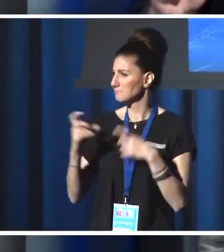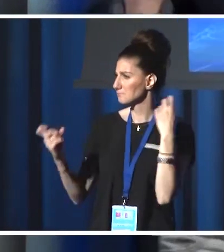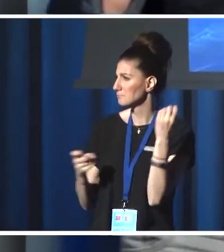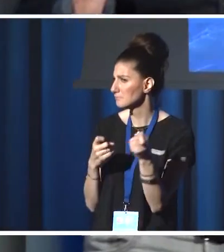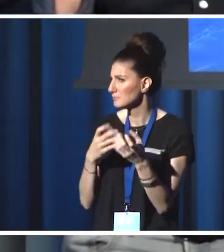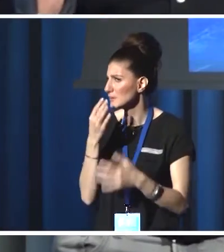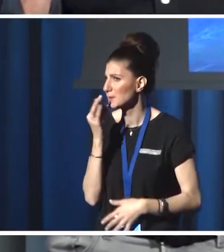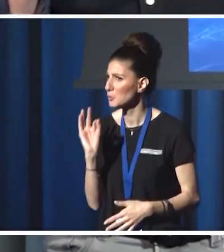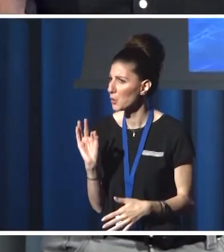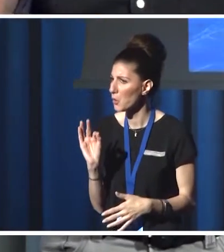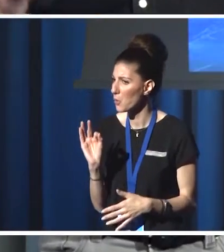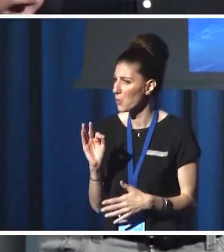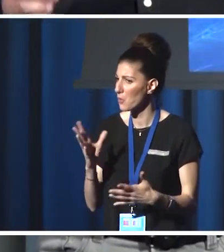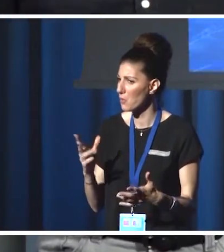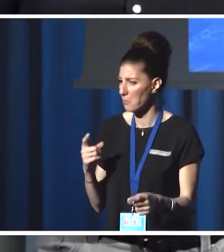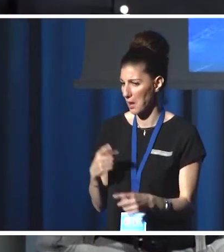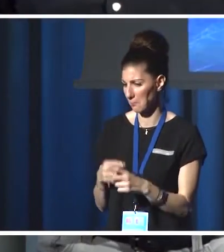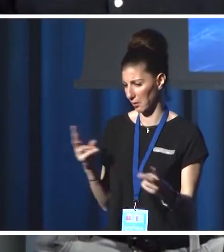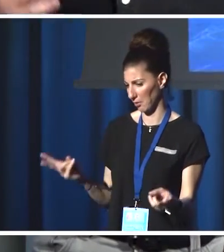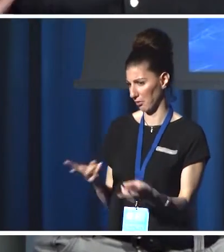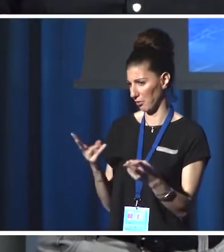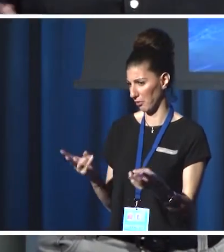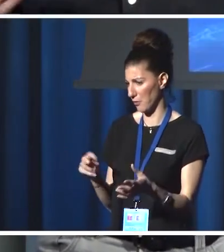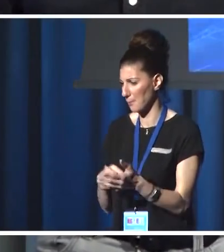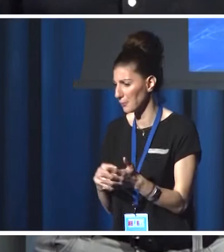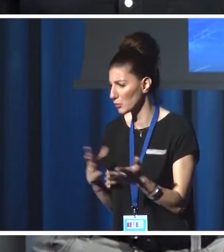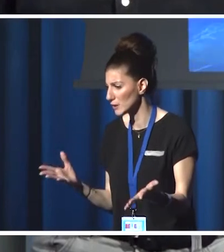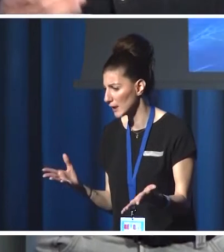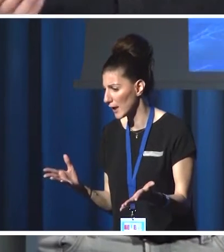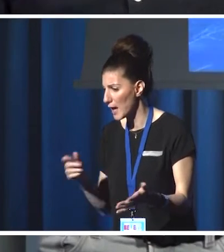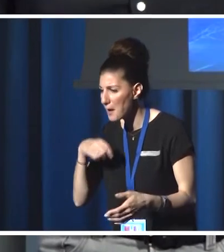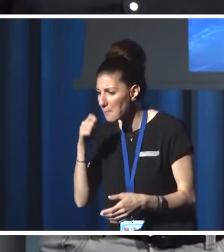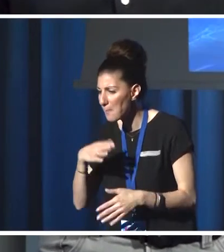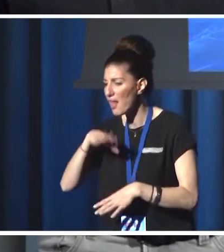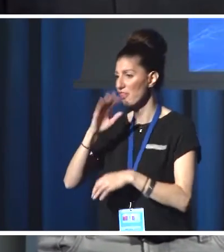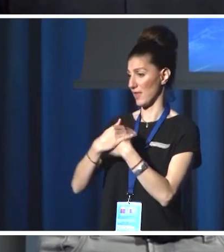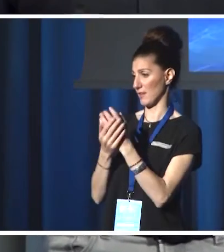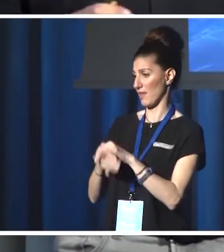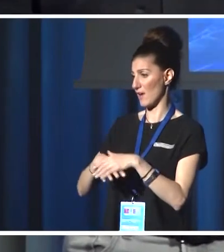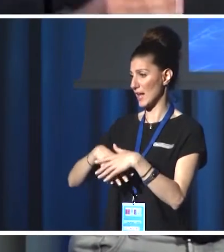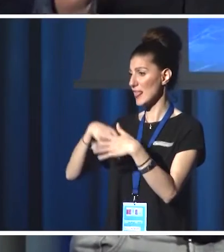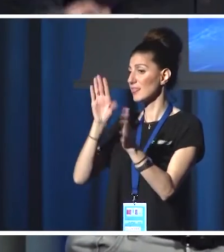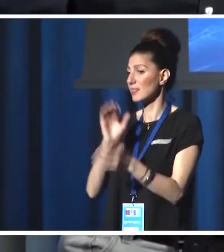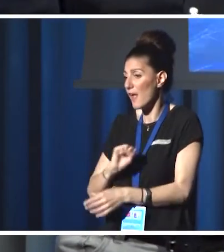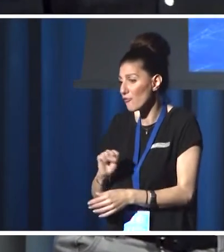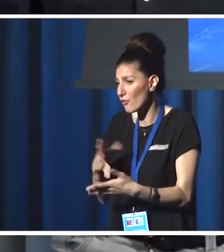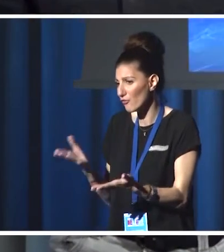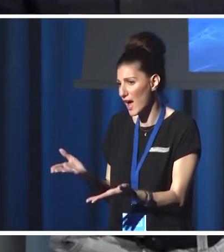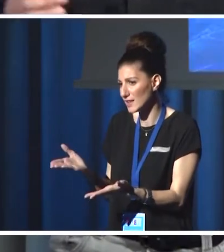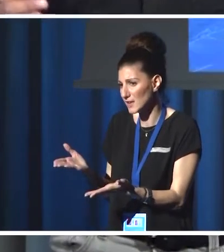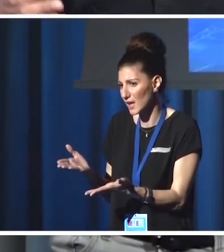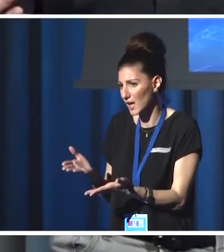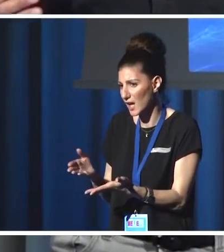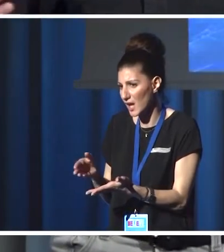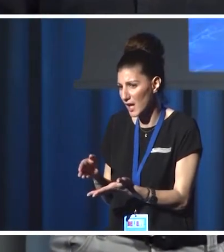γιατί θα πει κάποιος μα γιατί αυτή η οικογένεια δεν ενδιαφερόταν για το γιο τους που έκανε